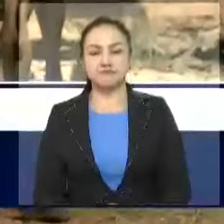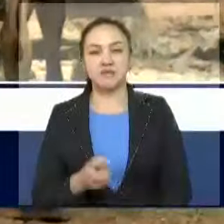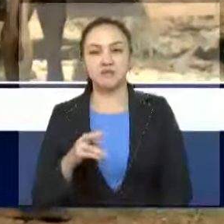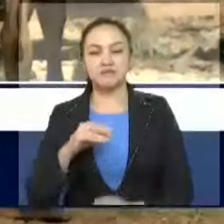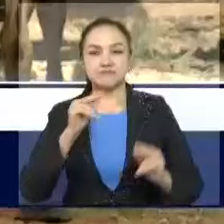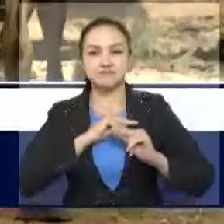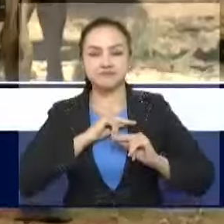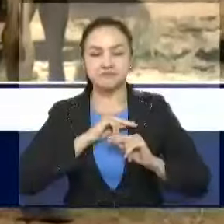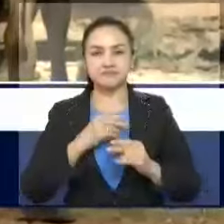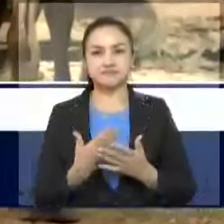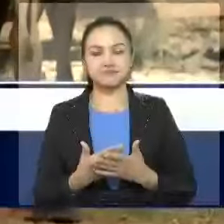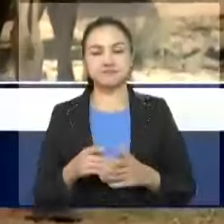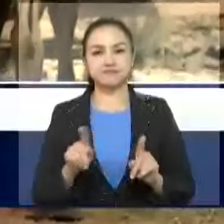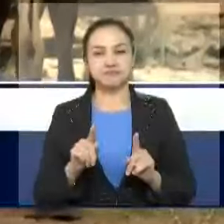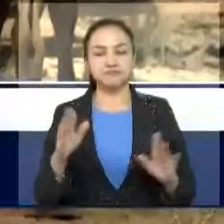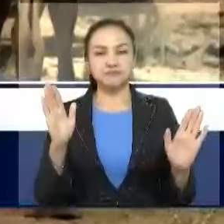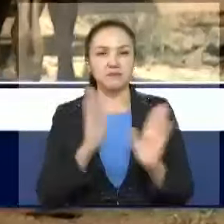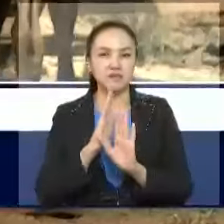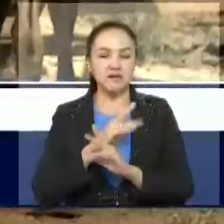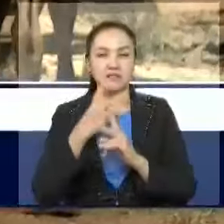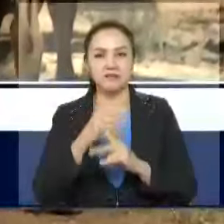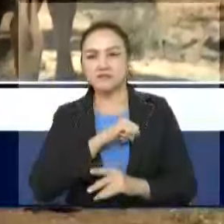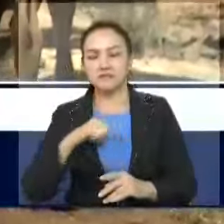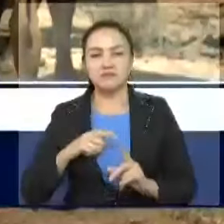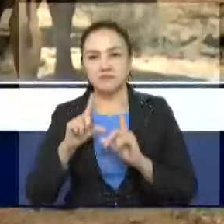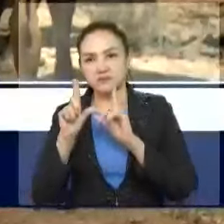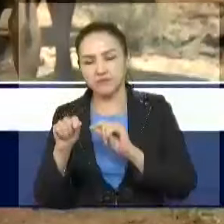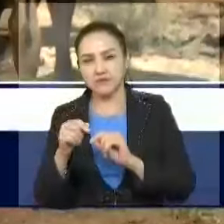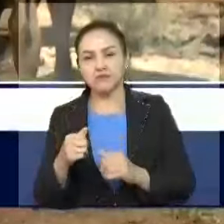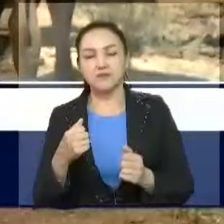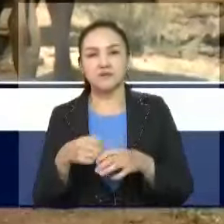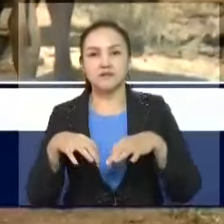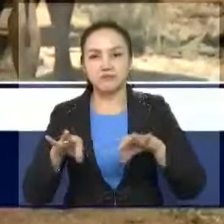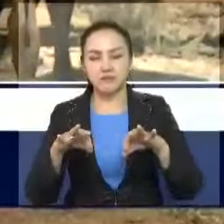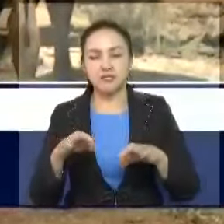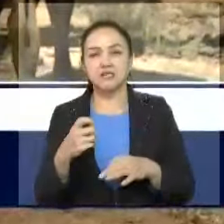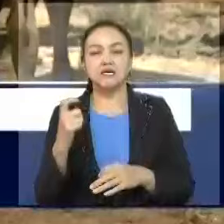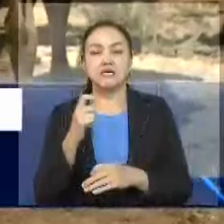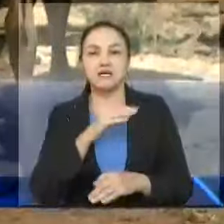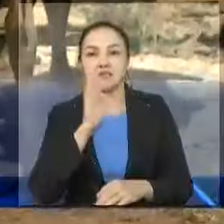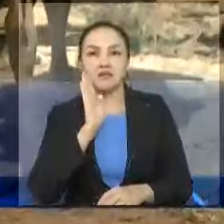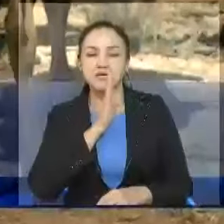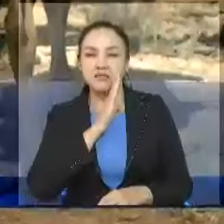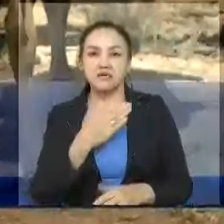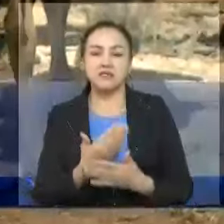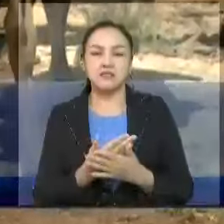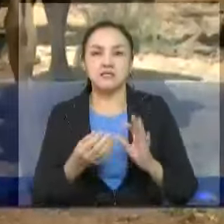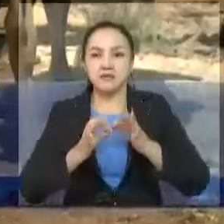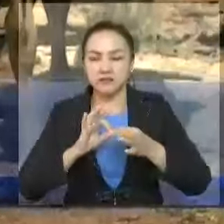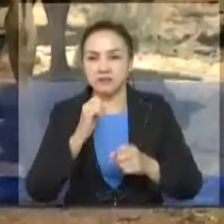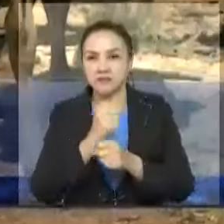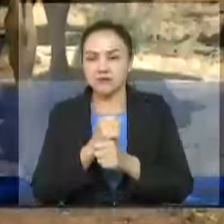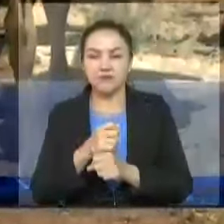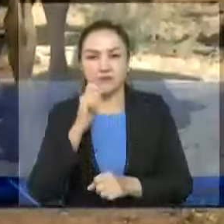Аймкуль работает одна, несмотря на то, какая погода стоит. Сама добирается из райцентра на машине к хозяйству. Для женщины такая работа очень сложная.